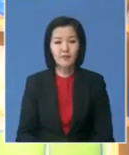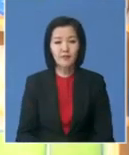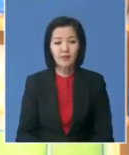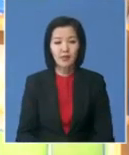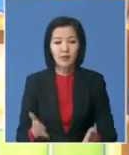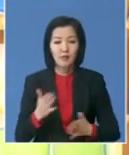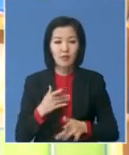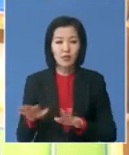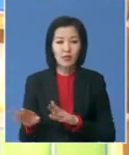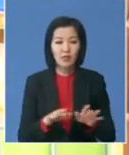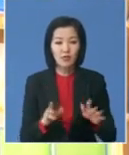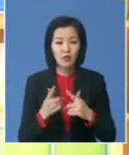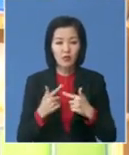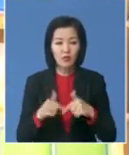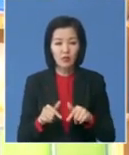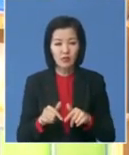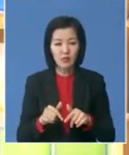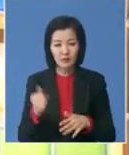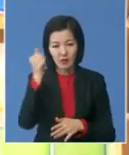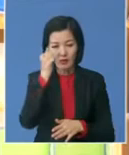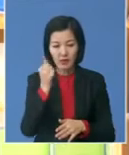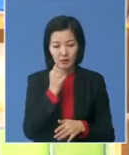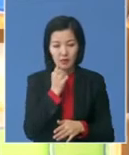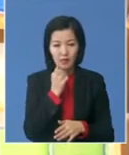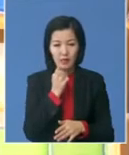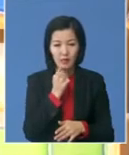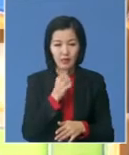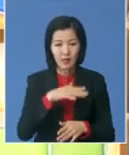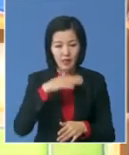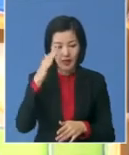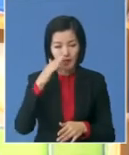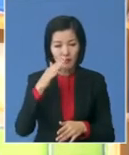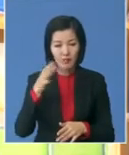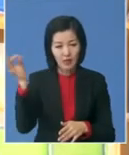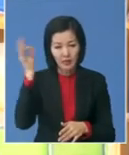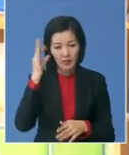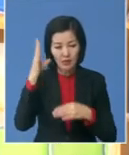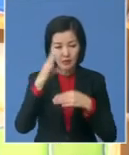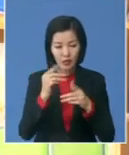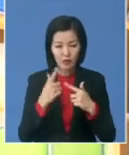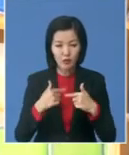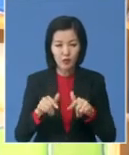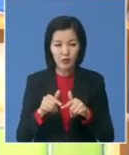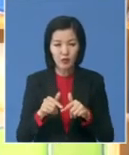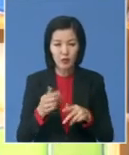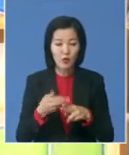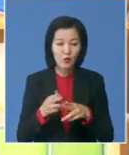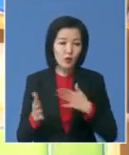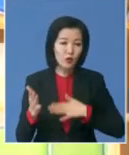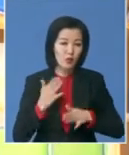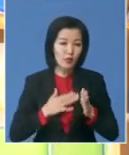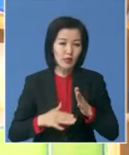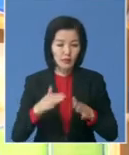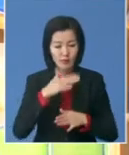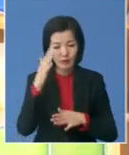Мен мұндай шараны ұйымдастырып жатқандарға алғысымды білдіремін. Әкемді осылай еске алып, кеш ұйымдастырып жатқаны қуантады. Ол кісі